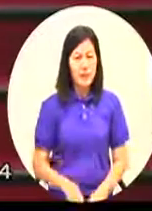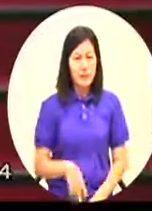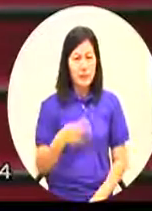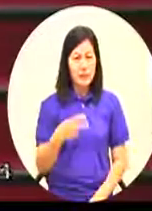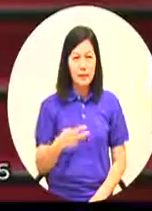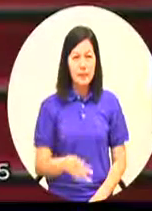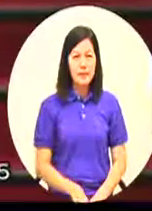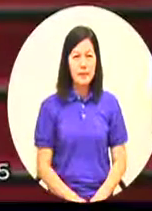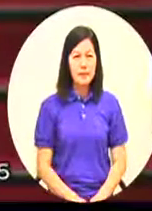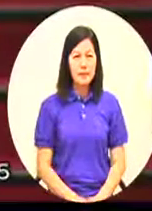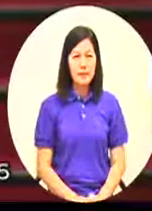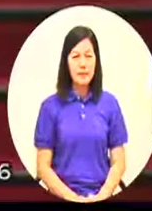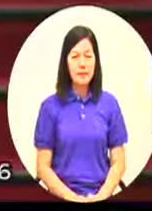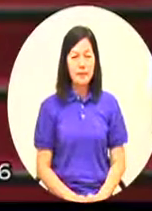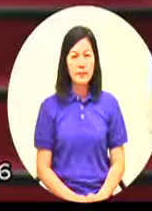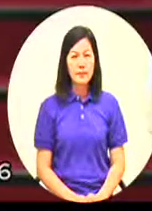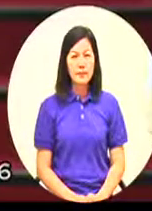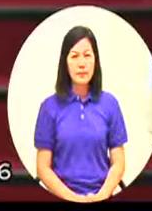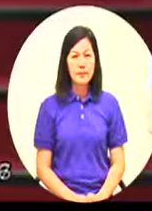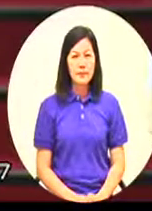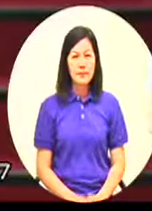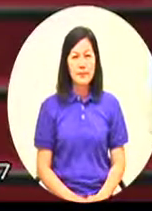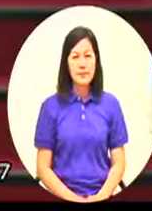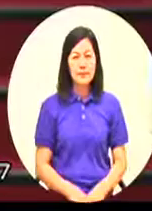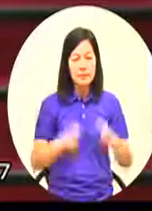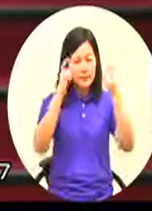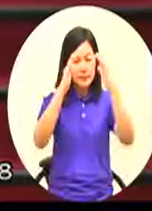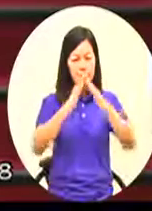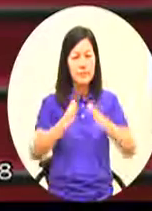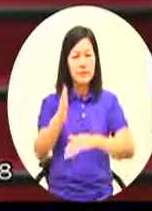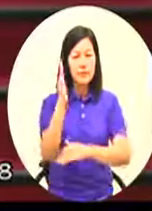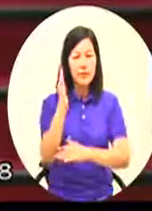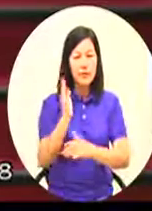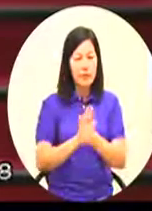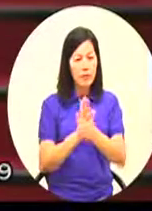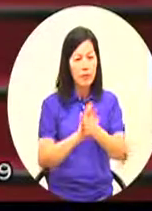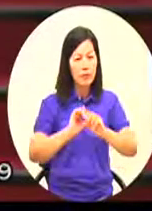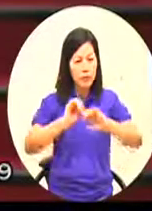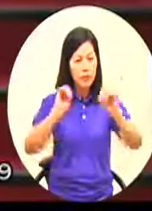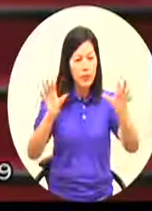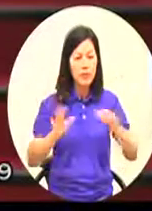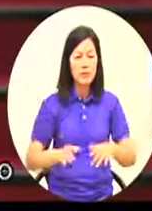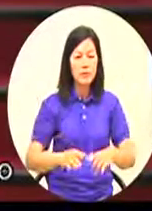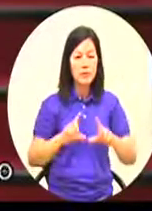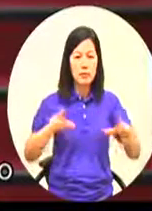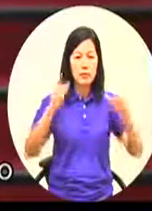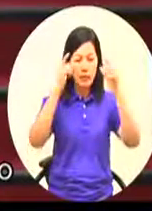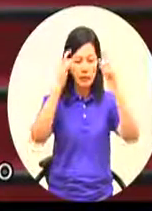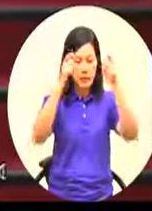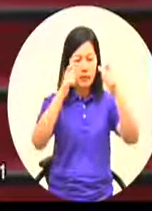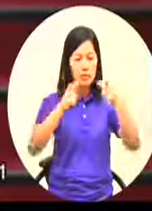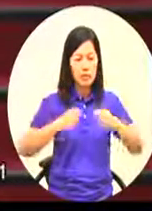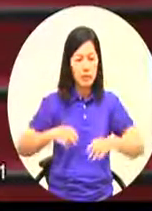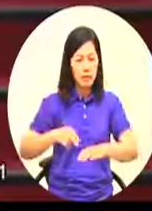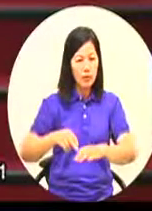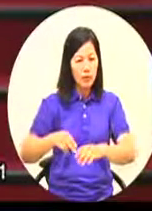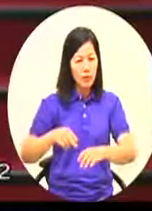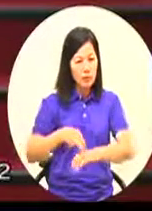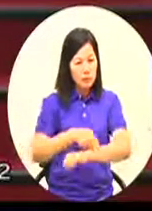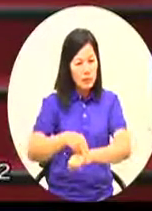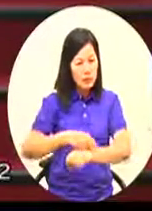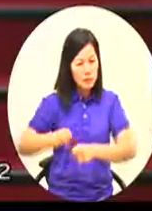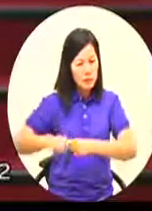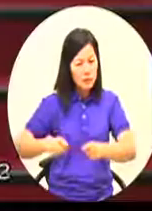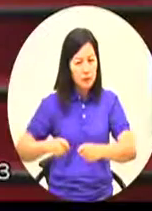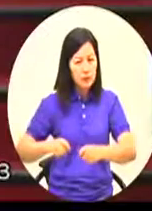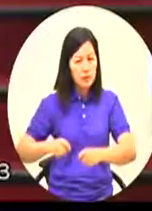是说，在我们高雄市政府在推动我们大高雄所有的规划当中能够真的体